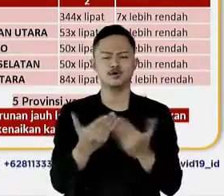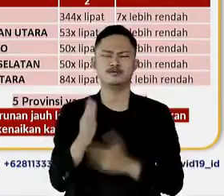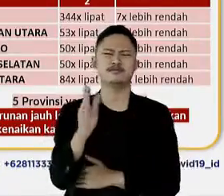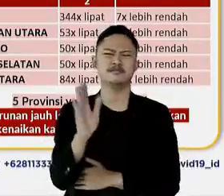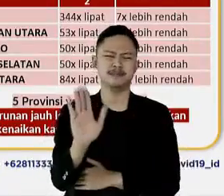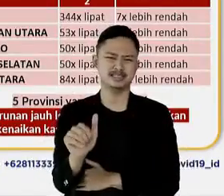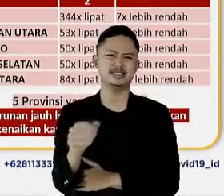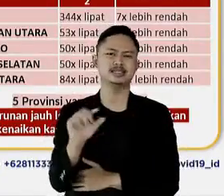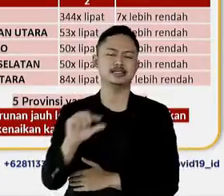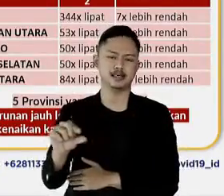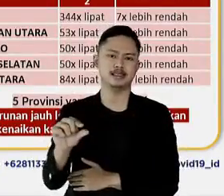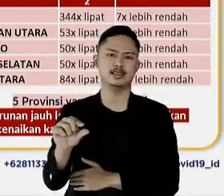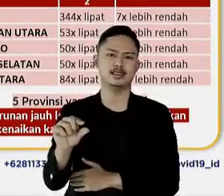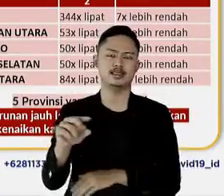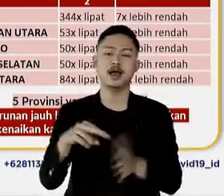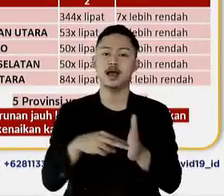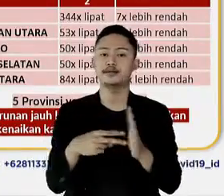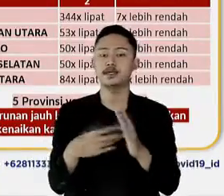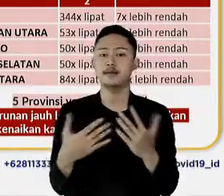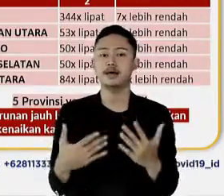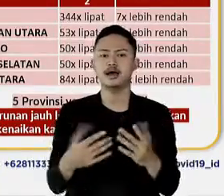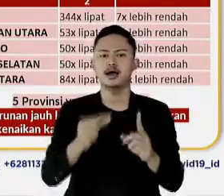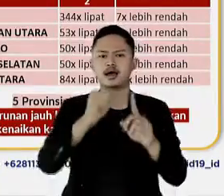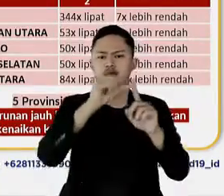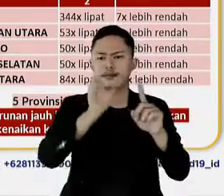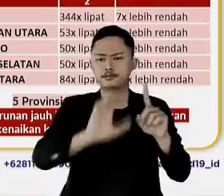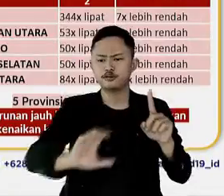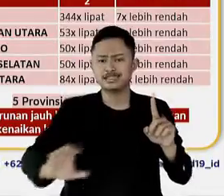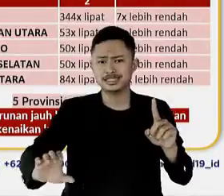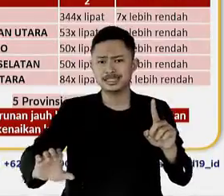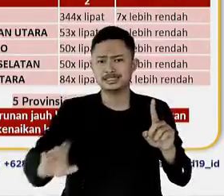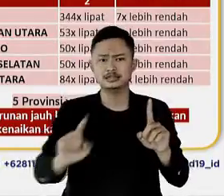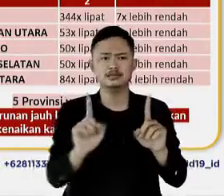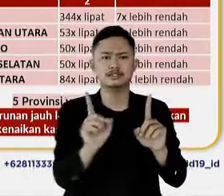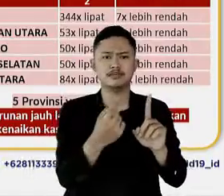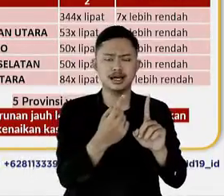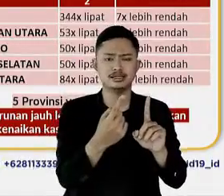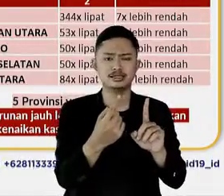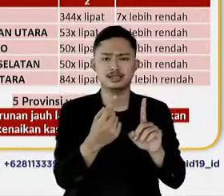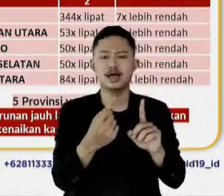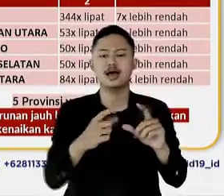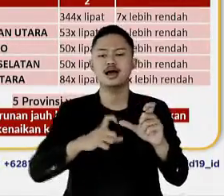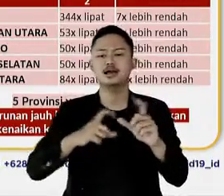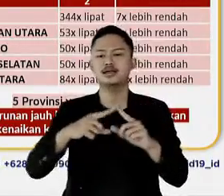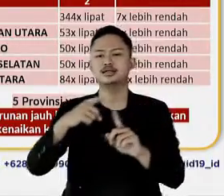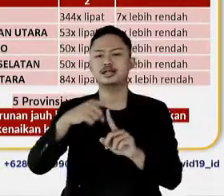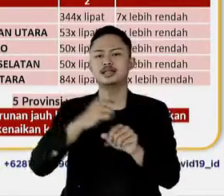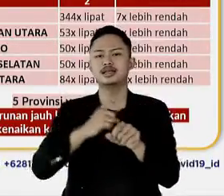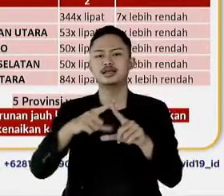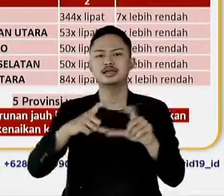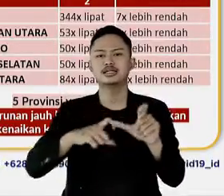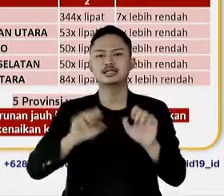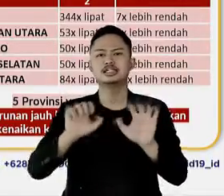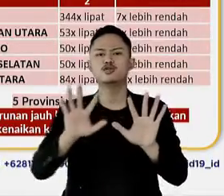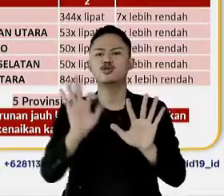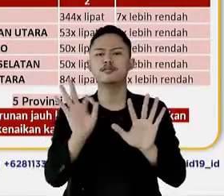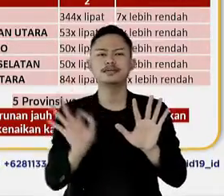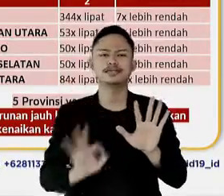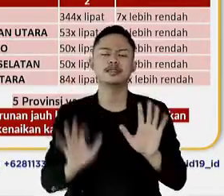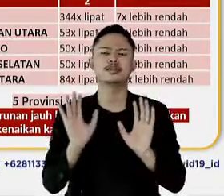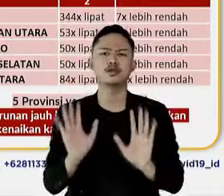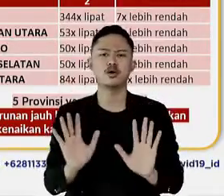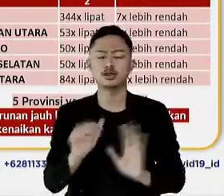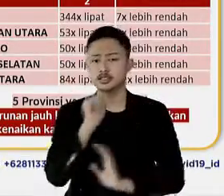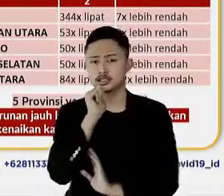bahkan terdapat sebelas provinsi dengan Satgas posko yang terbentuk masih dibawah 10.000 last